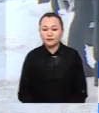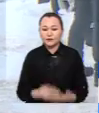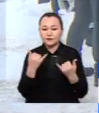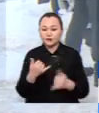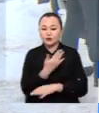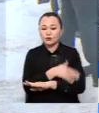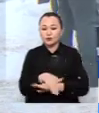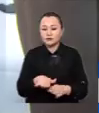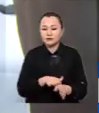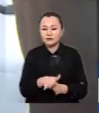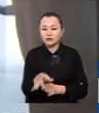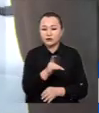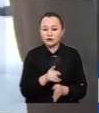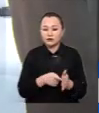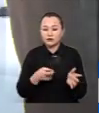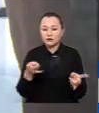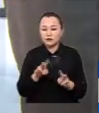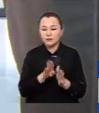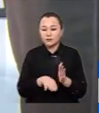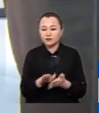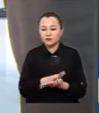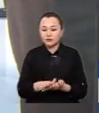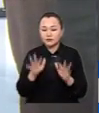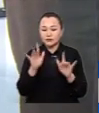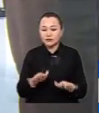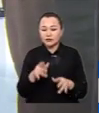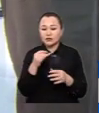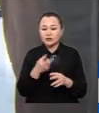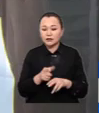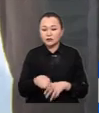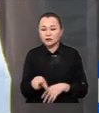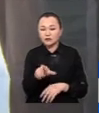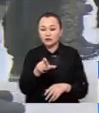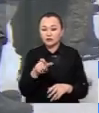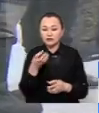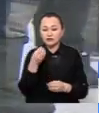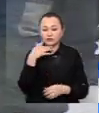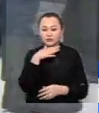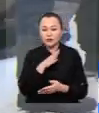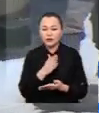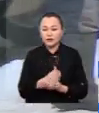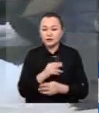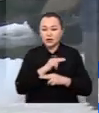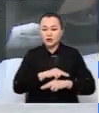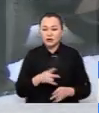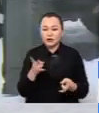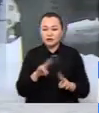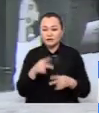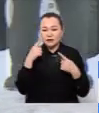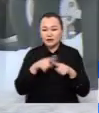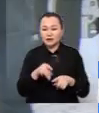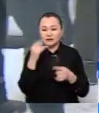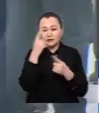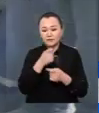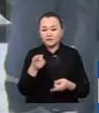Сегодня улицы целого района в Караганды остались без уборки, а снега и льда на тротуарах и дорогах еще много. Сотрудники оставили технику и заявили,